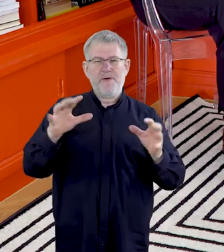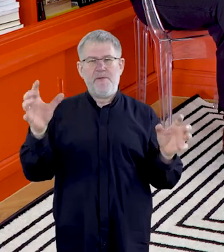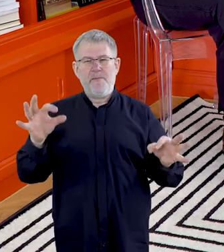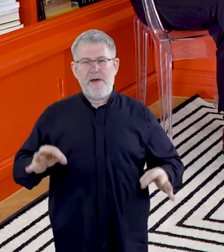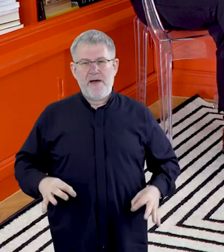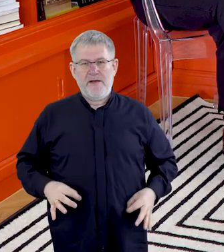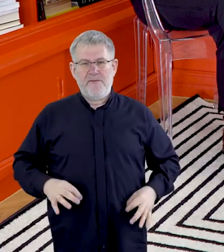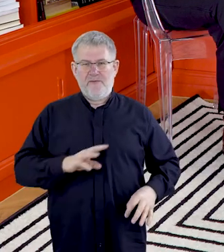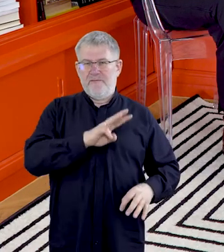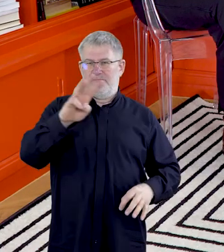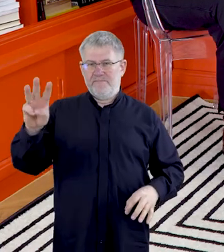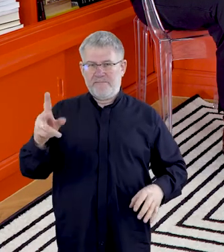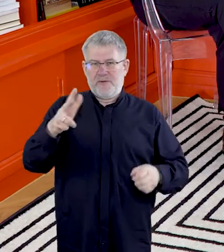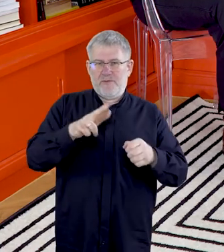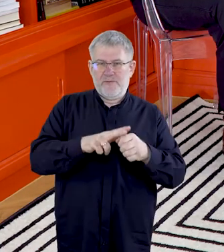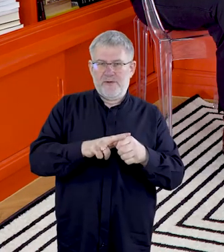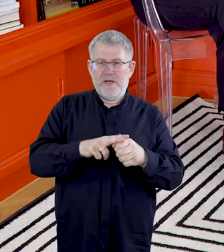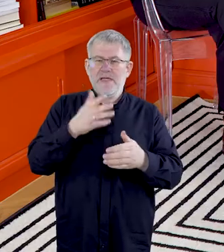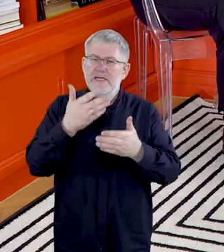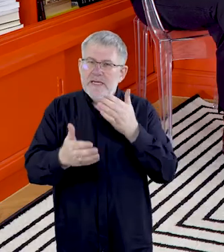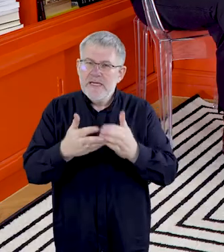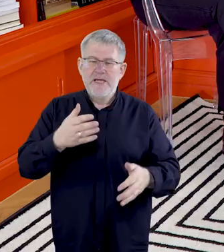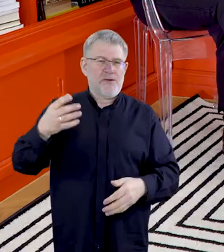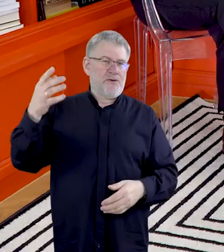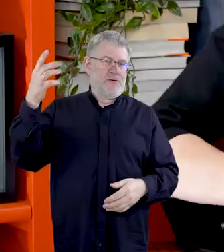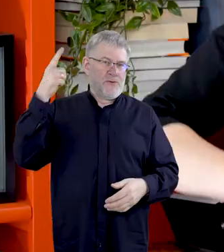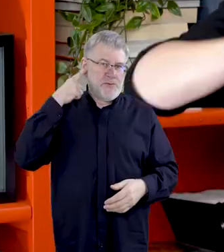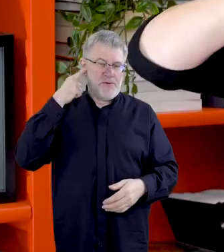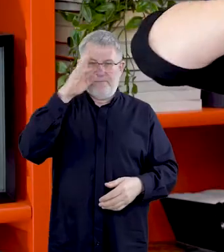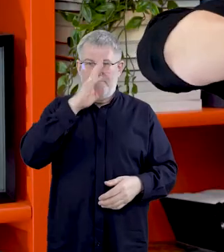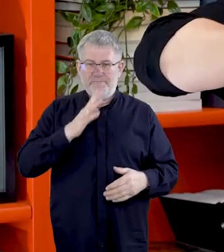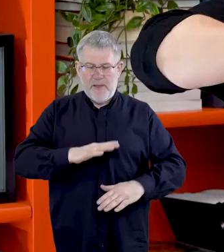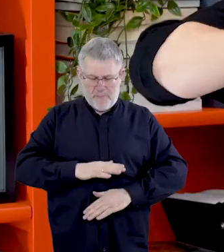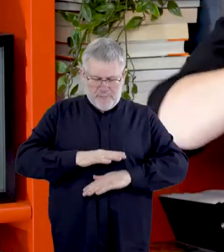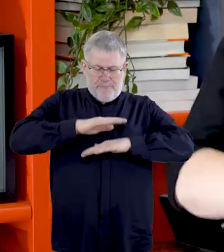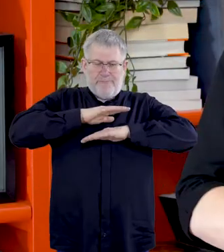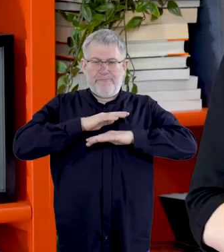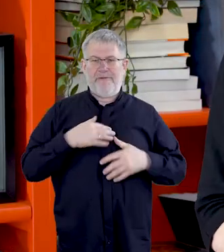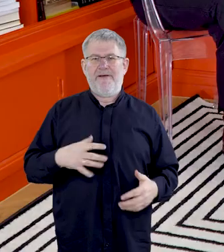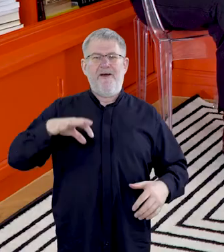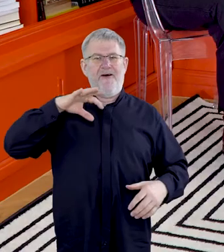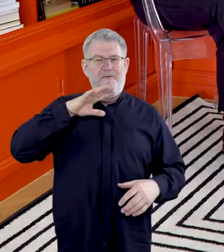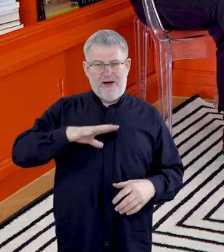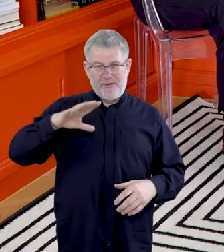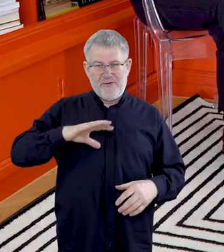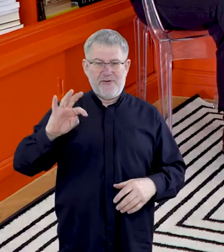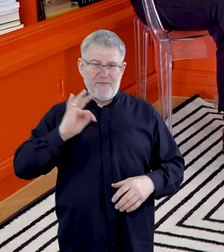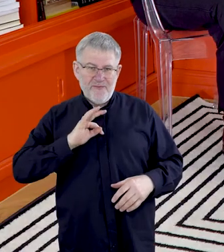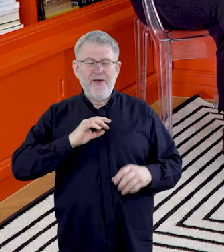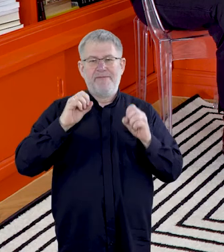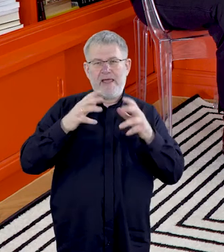Państwu, którzy nie dosłyszą, podniesienia, tak to było, własnej wartości. A my, drodzy